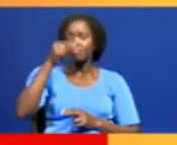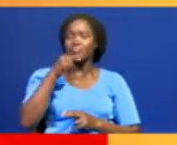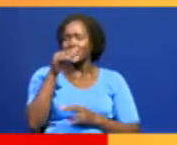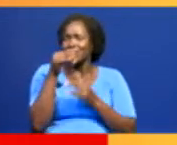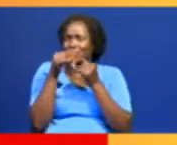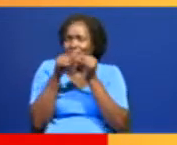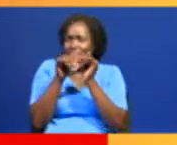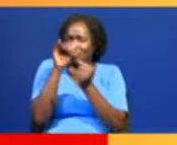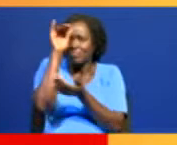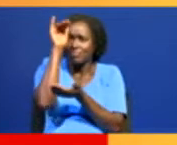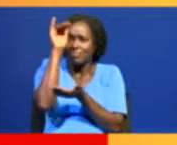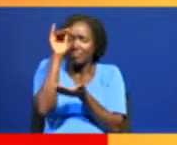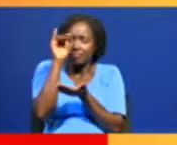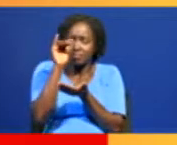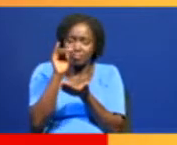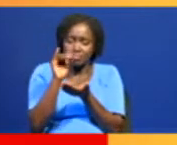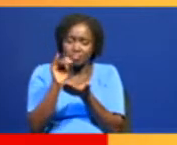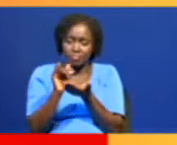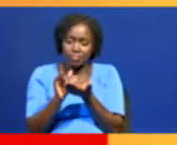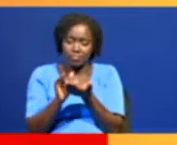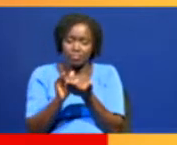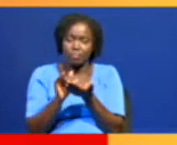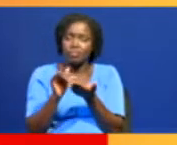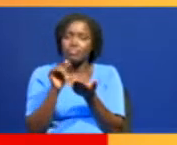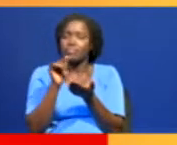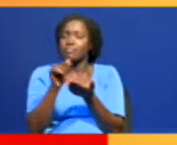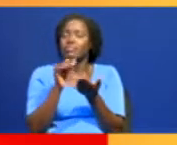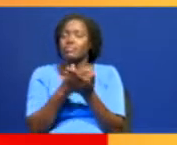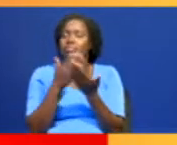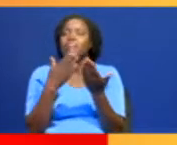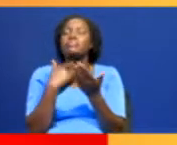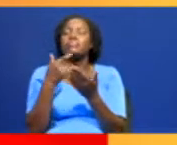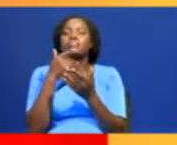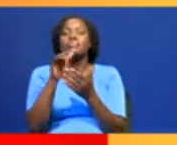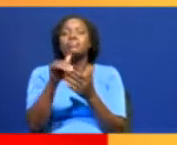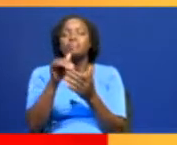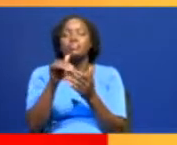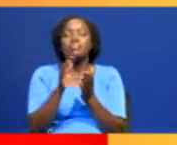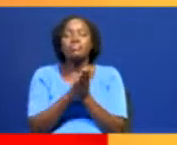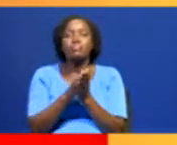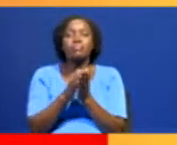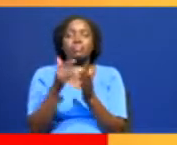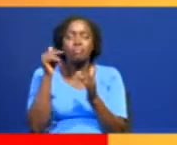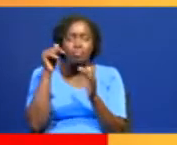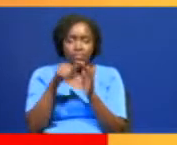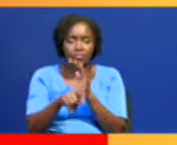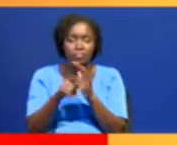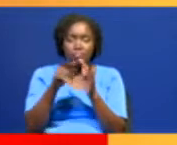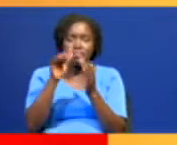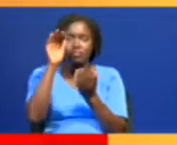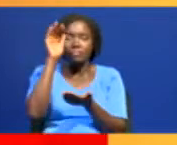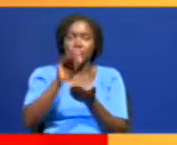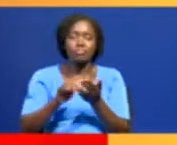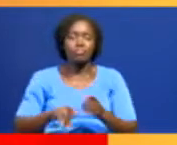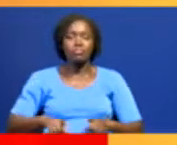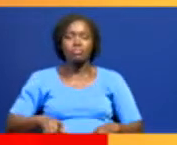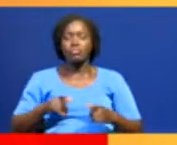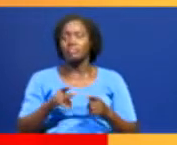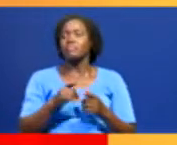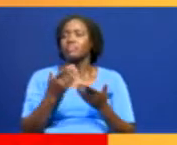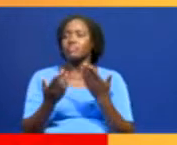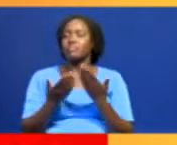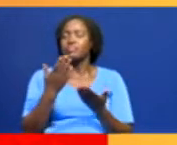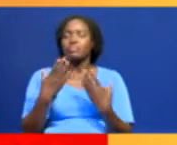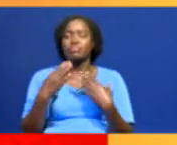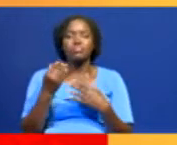nitajaribu kupunguza gharama ya maisha. Hiyo ni kitu ambacho ningependa kusema kwamba walisema tutaingia na tutapunguza gharama ya maisha. Pengine kitu ambacho